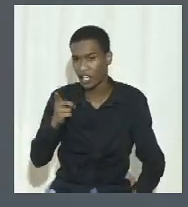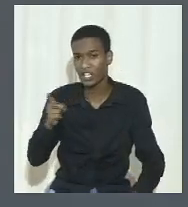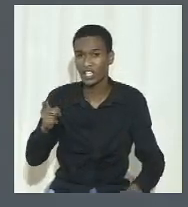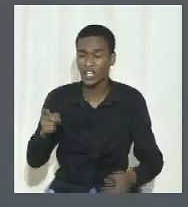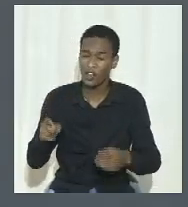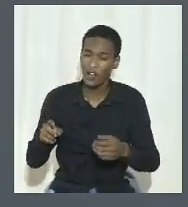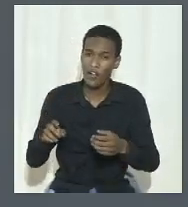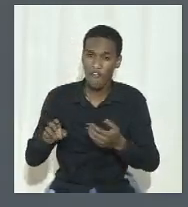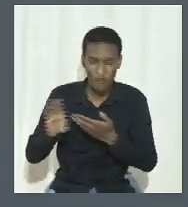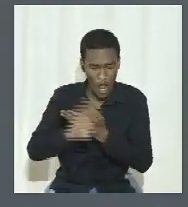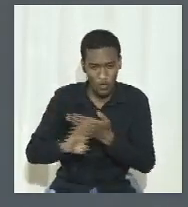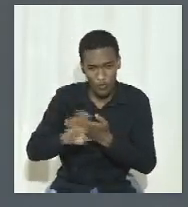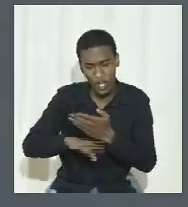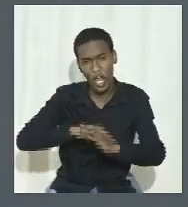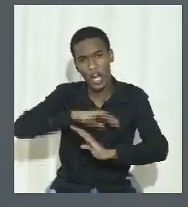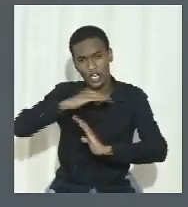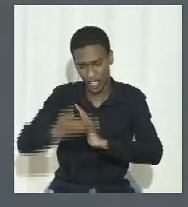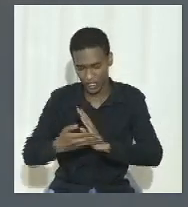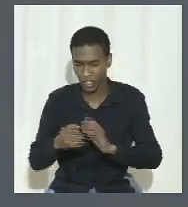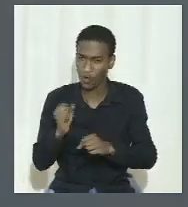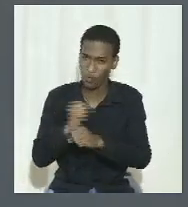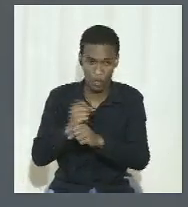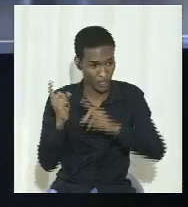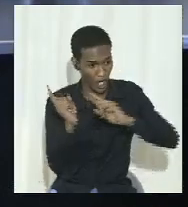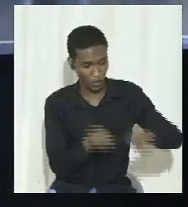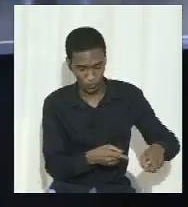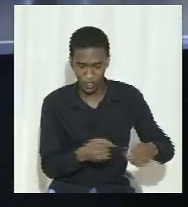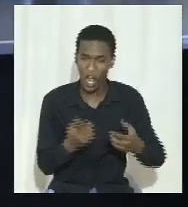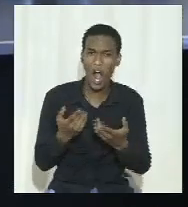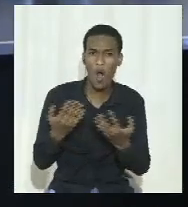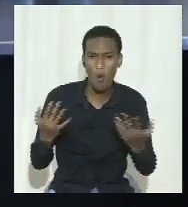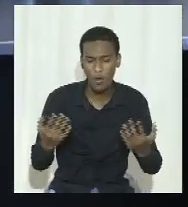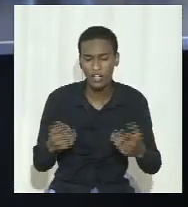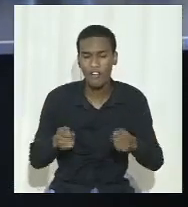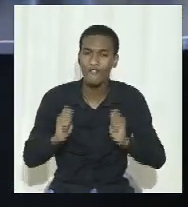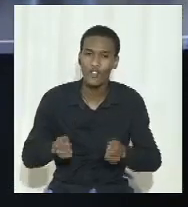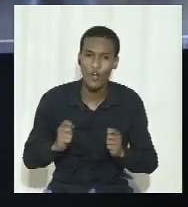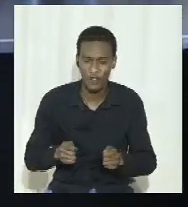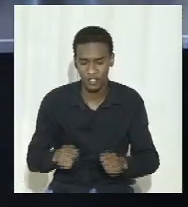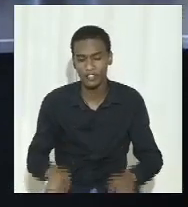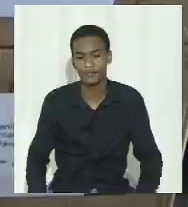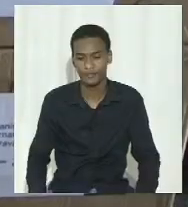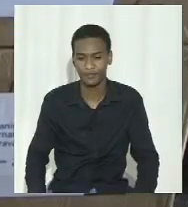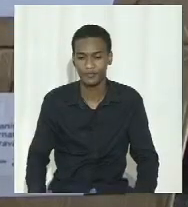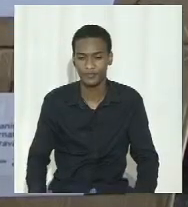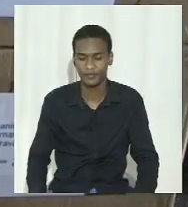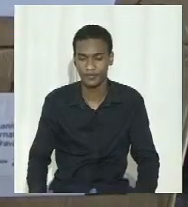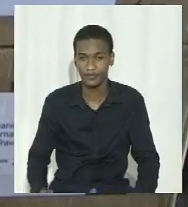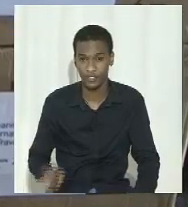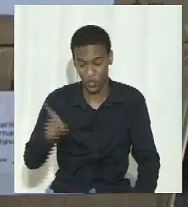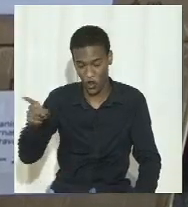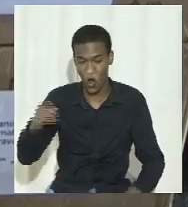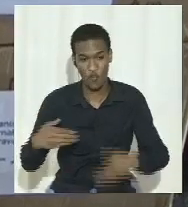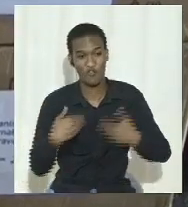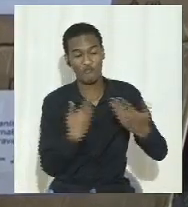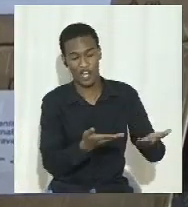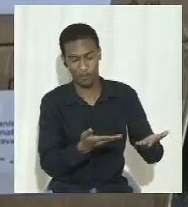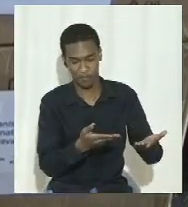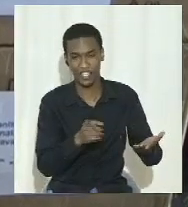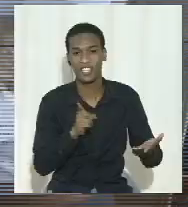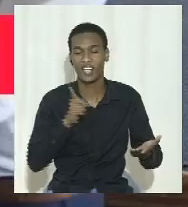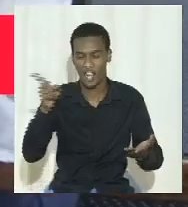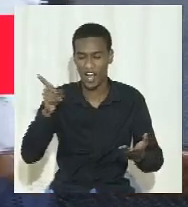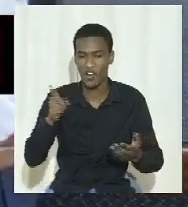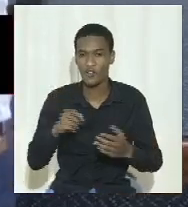asa hoe fitaovana tsy mampidosa aminy ve. Atolotry ny vondrona iraisam-pirenena momba ny asa na ny OIT